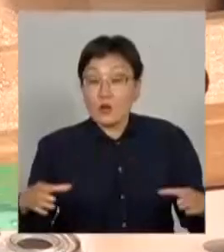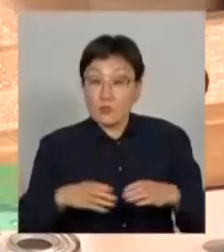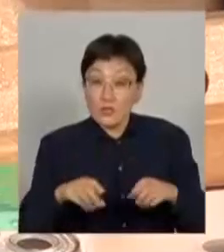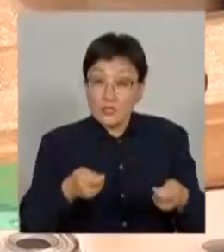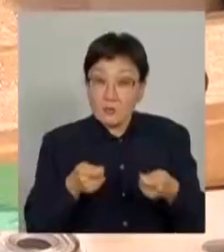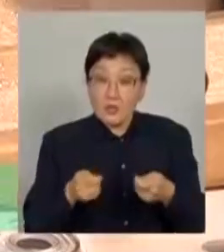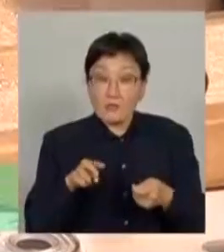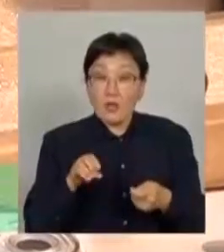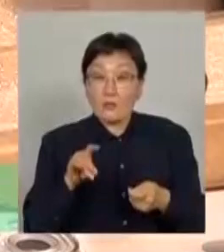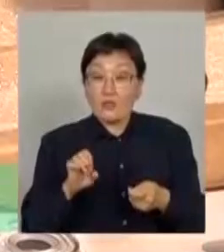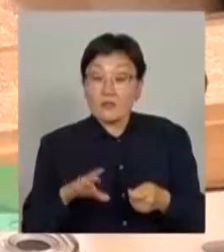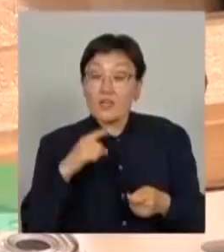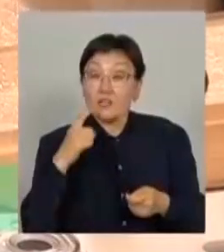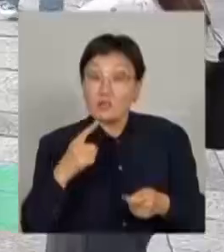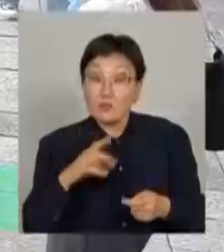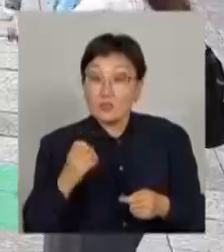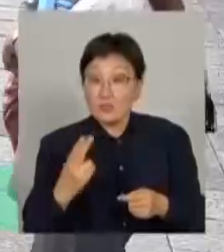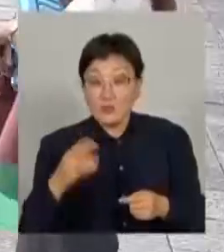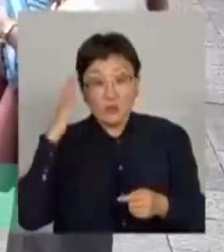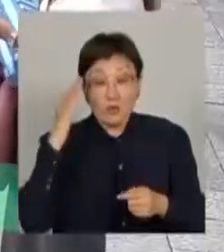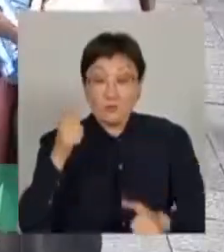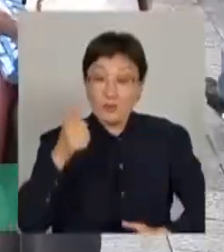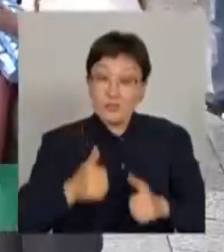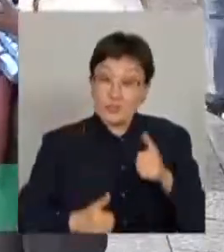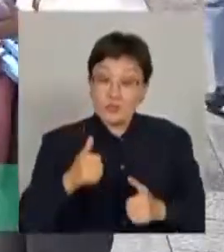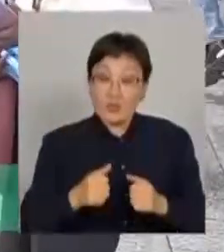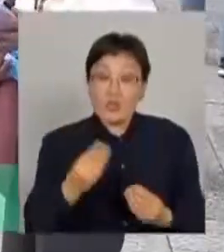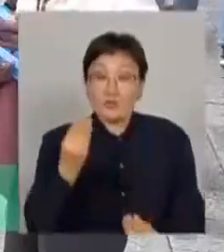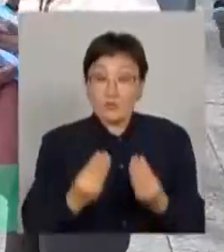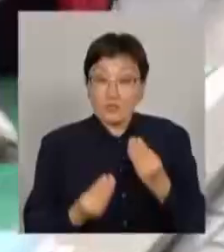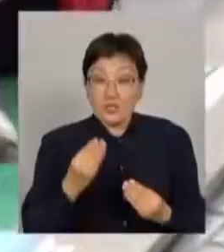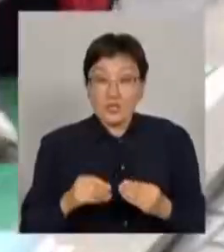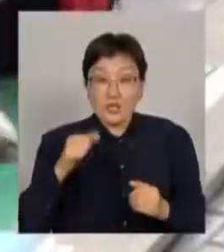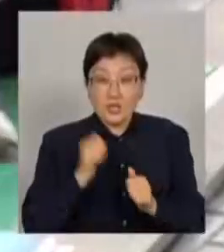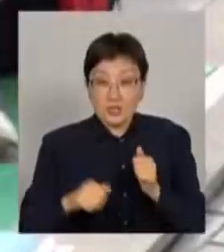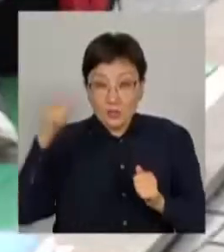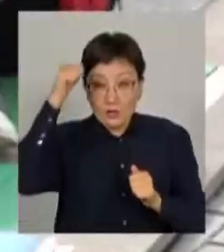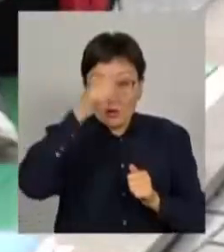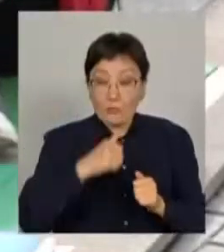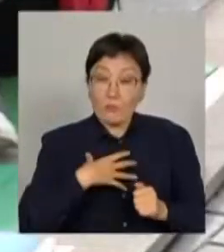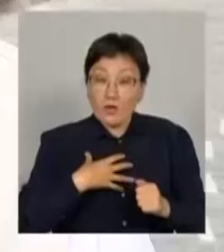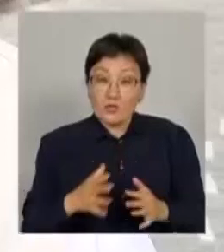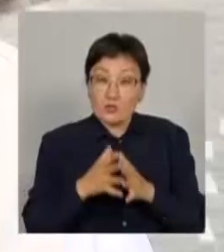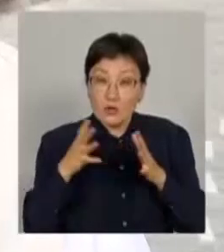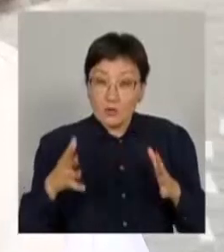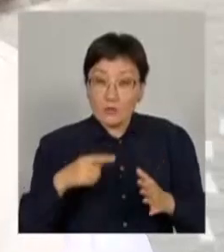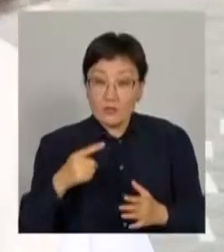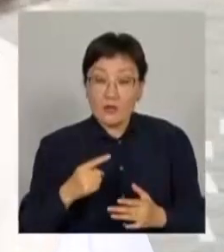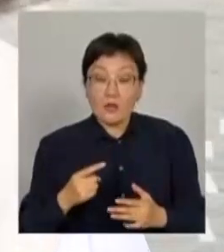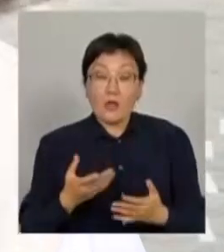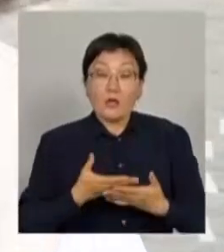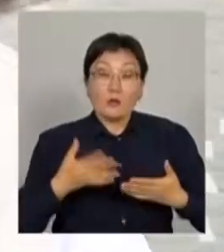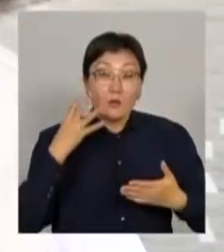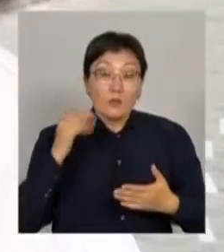президенті Әлихан Байменовтың айтуынша, ұлттық зияткерлік ойынның жыл өткен сайын ауқымы кеңейіп, маңыз артып келеді. Біз